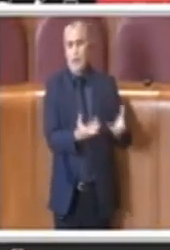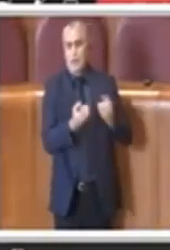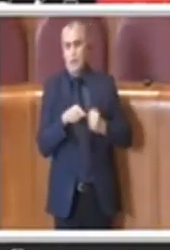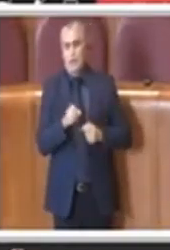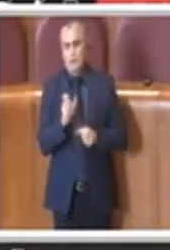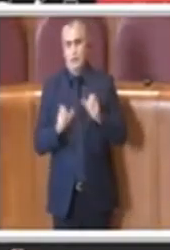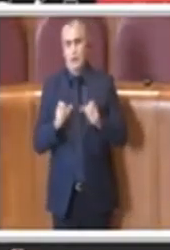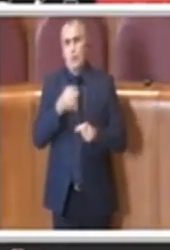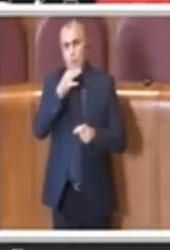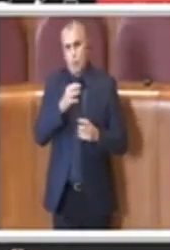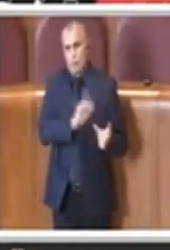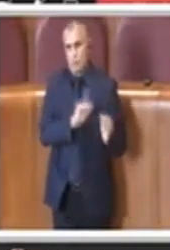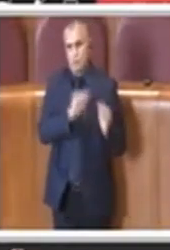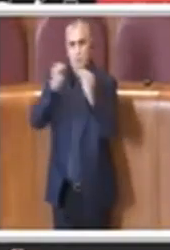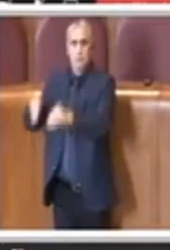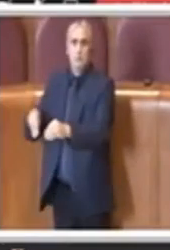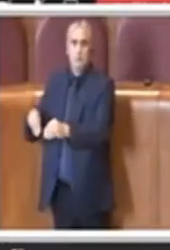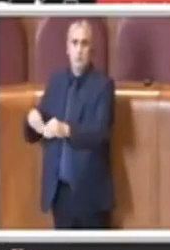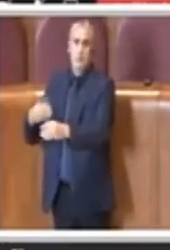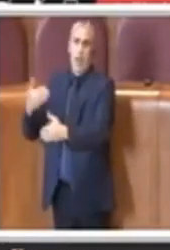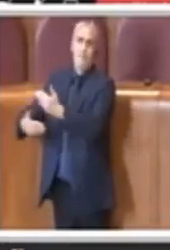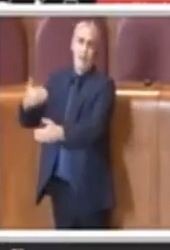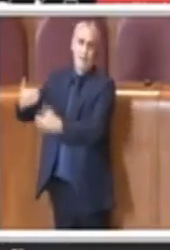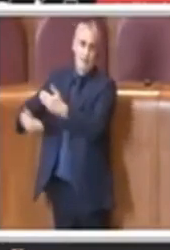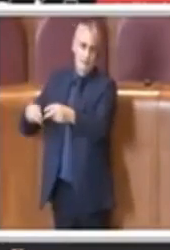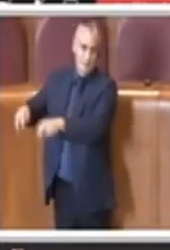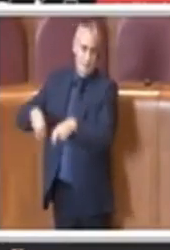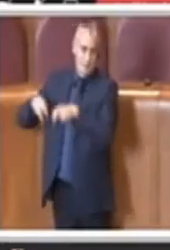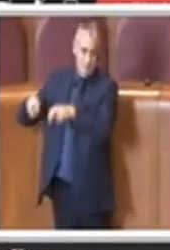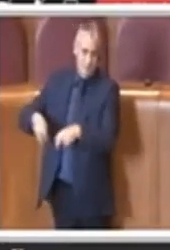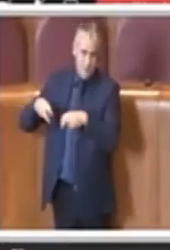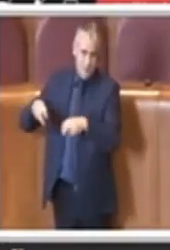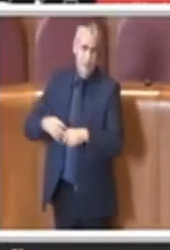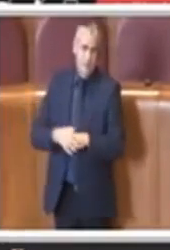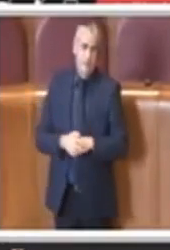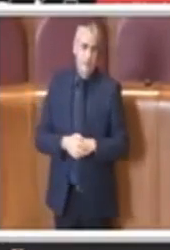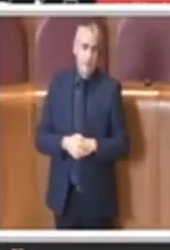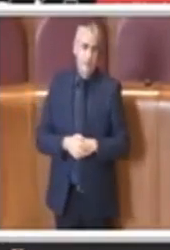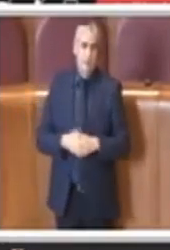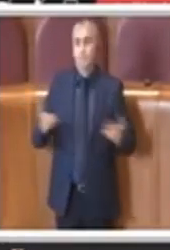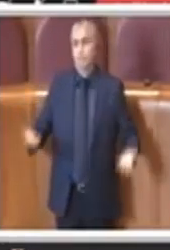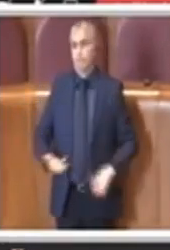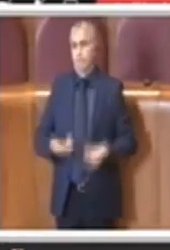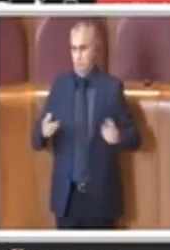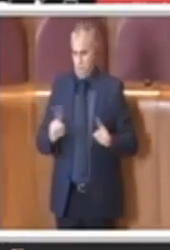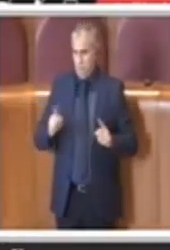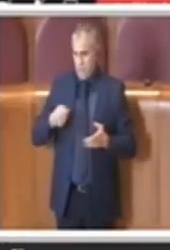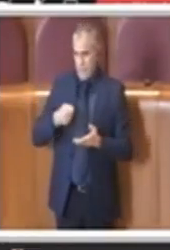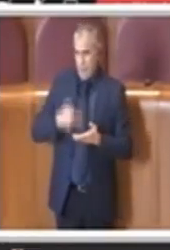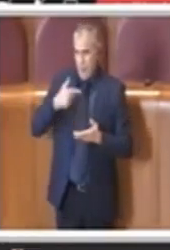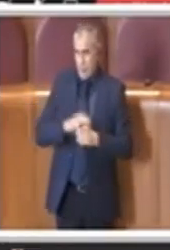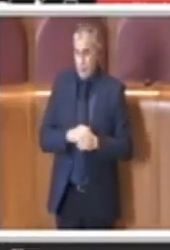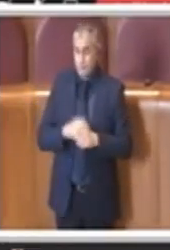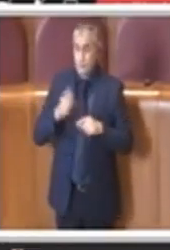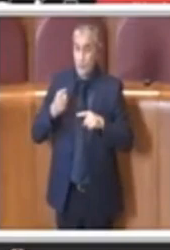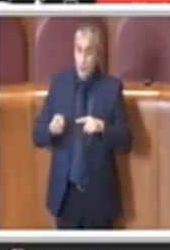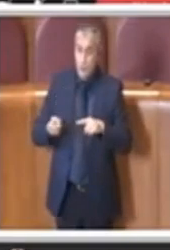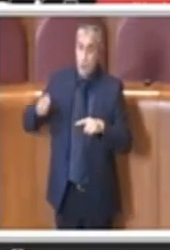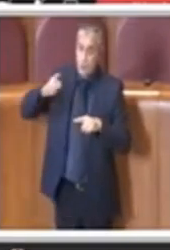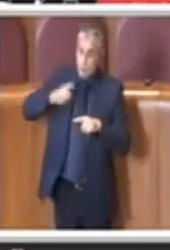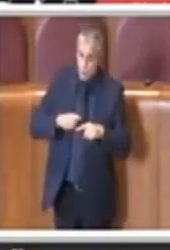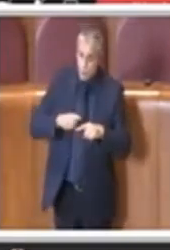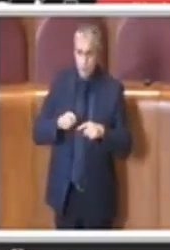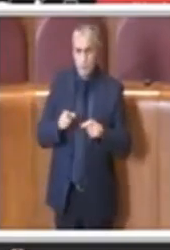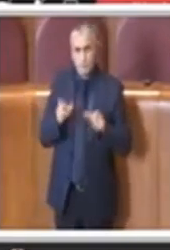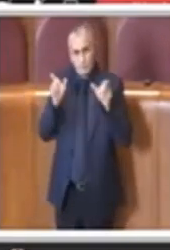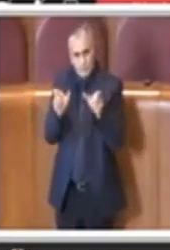a gestire le aziende agricole, e anche questo è un dato importante da non sottovalutare. Oltre a questo, sul tema dei